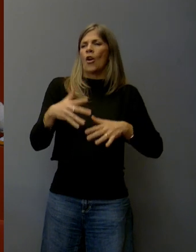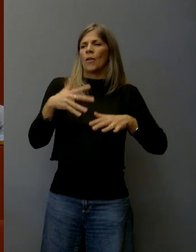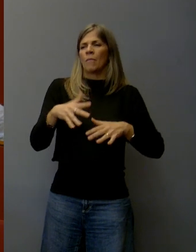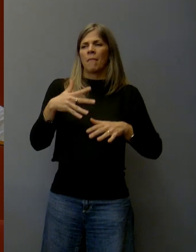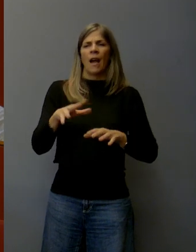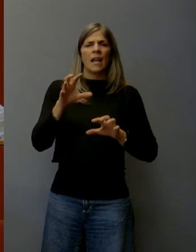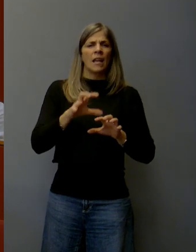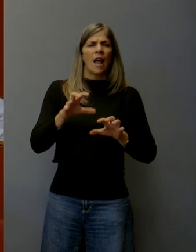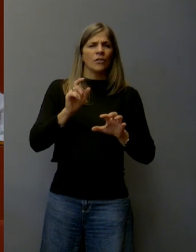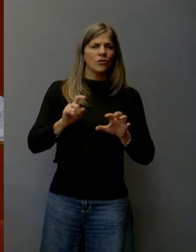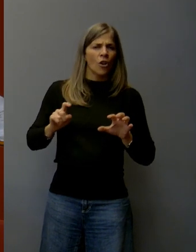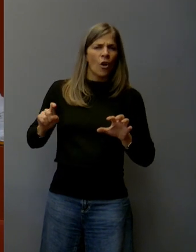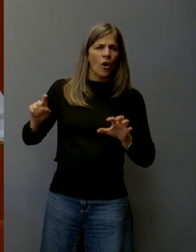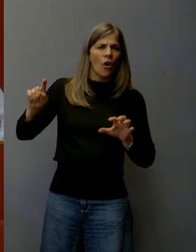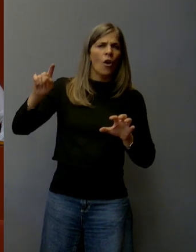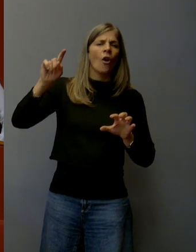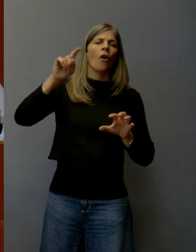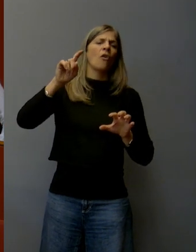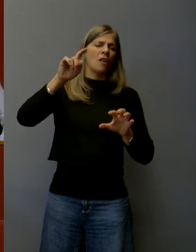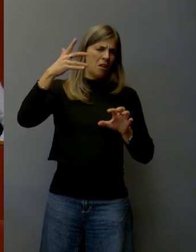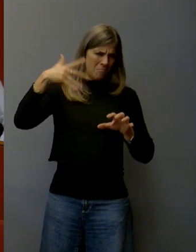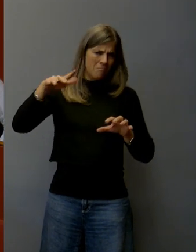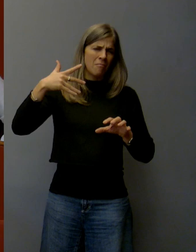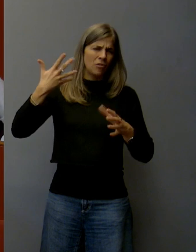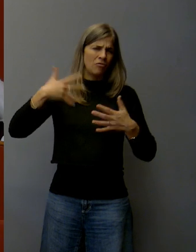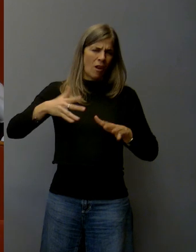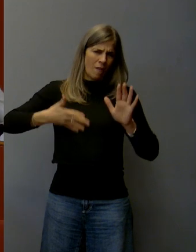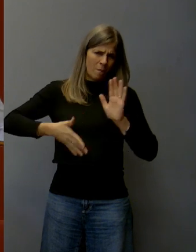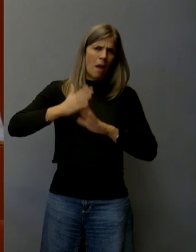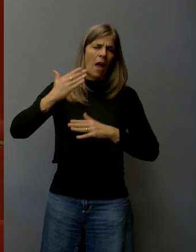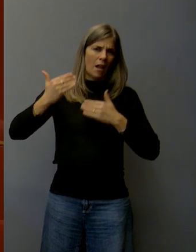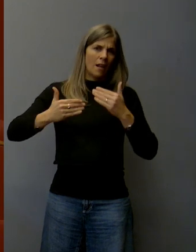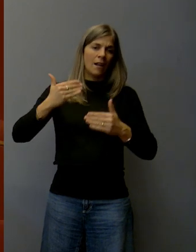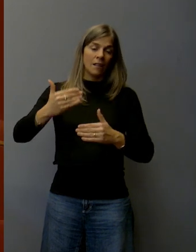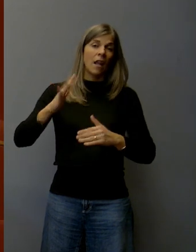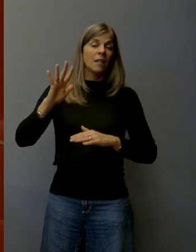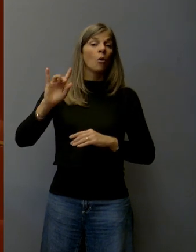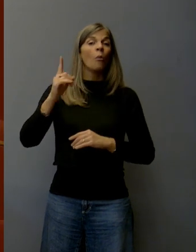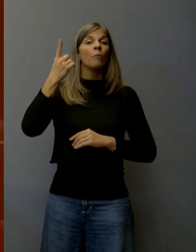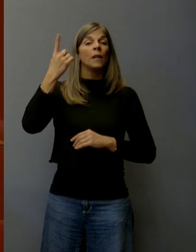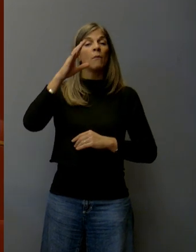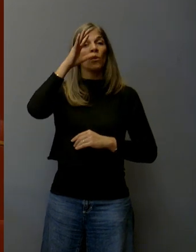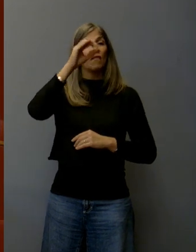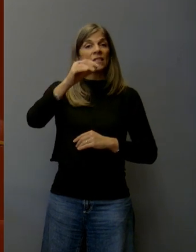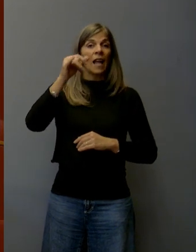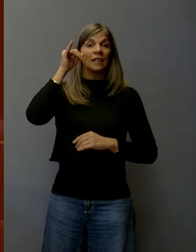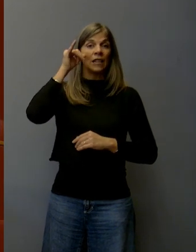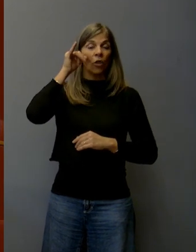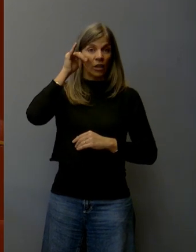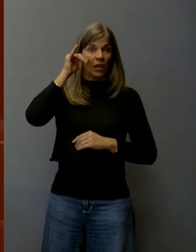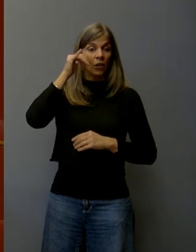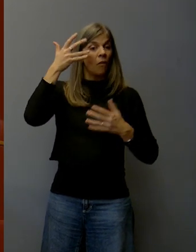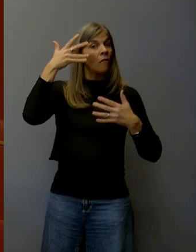previsti da alcune amministrazioni nel nostro paese la prima a dare questo servizio è stato l'università di Torino che ha proprio